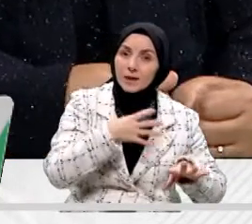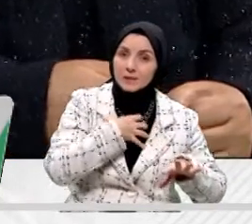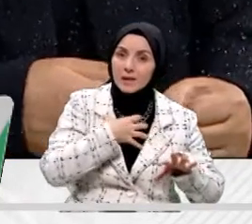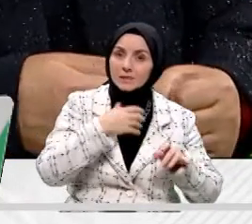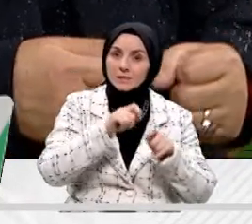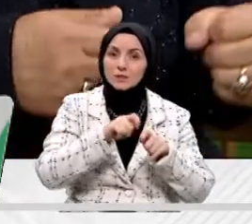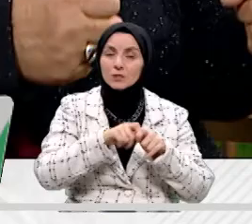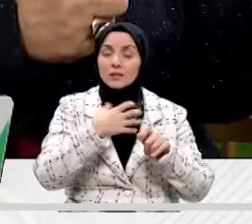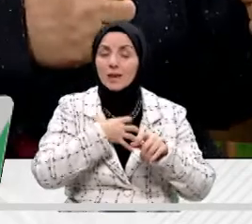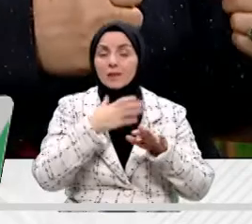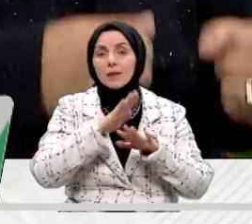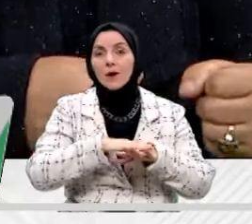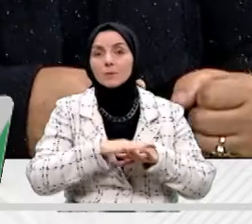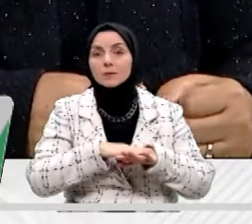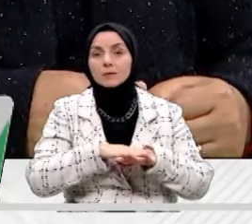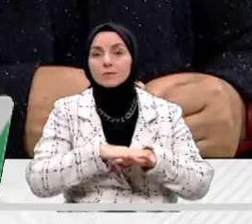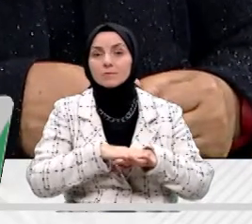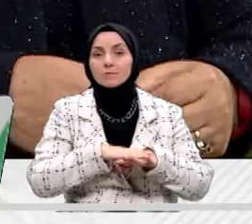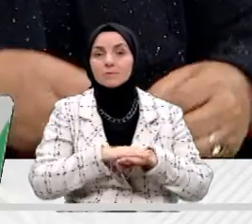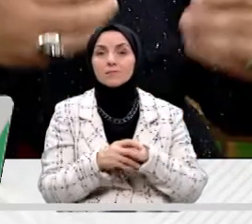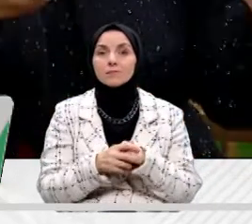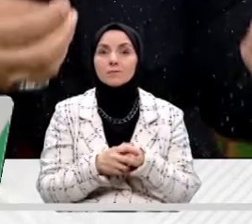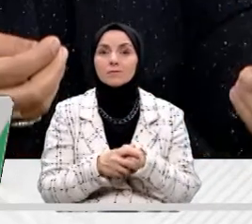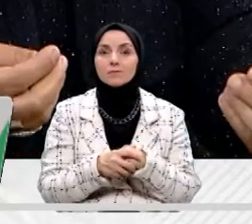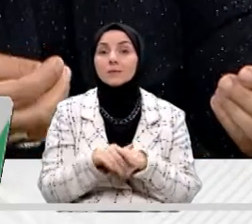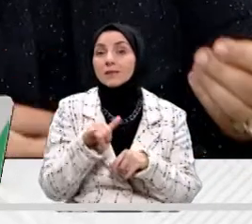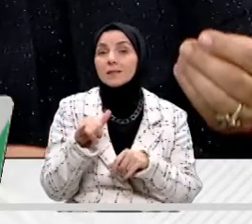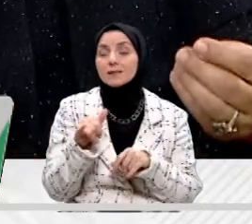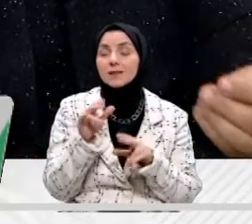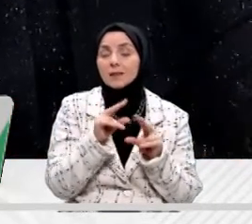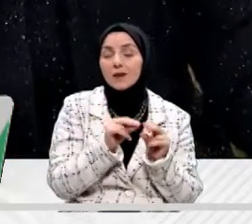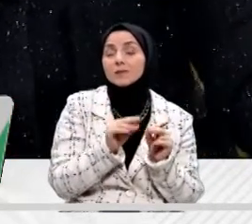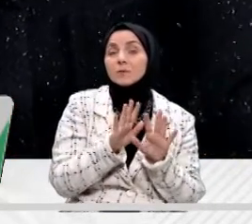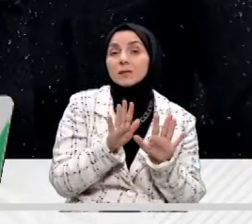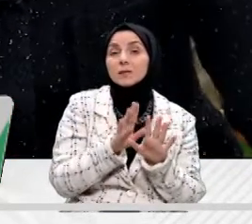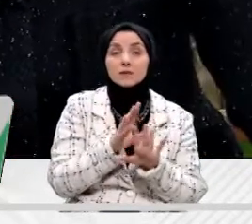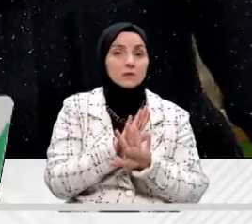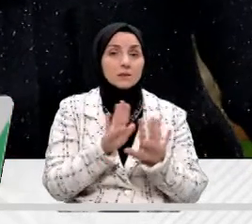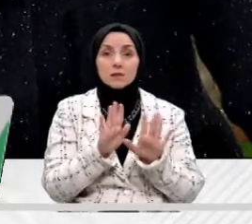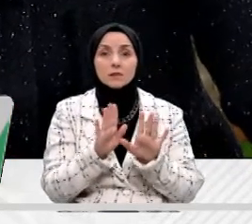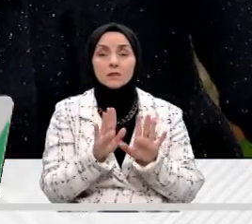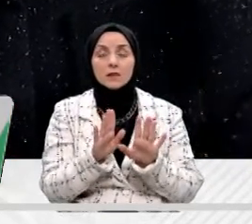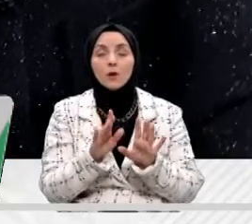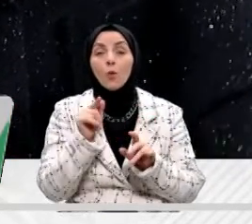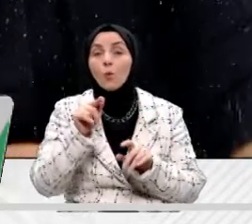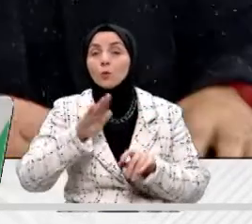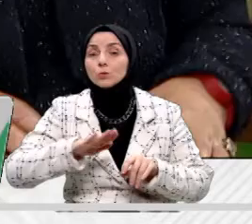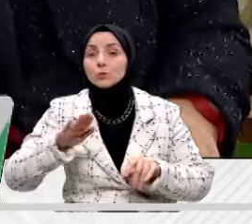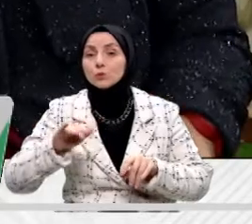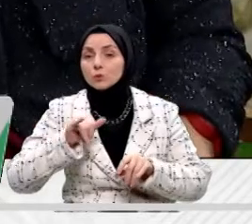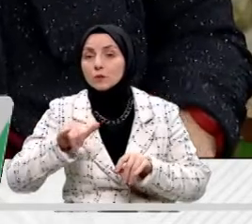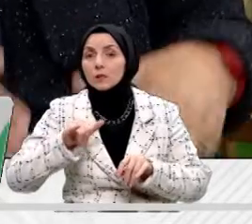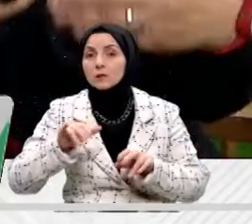yapışmasın illa o uyutmasın yani yanına yatmasınlar en tehlikeli şey çocuk burada yanına yatmayın çocuk burada